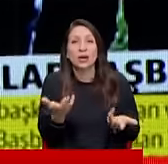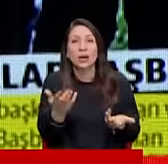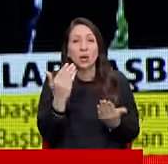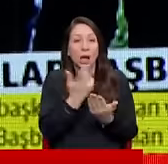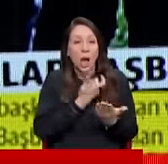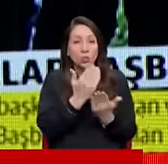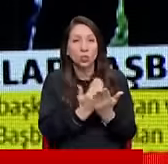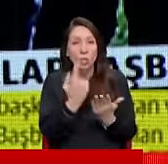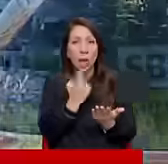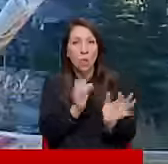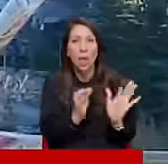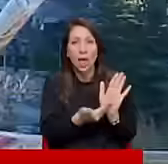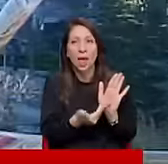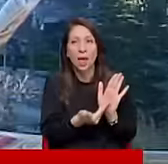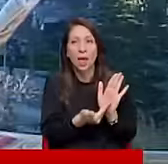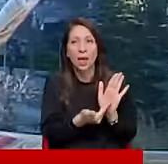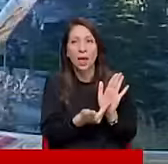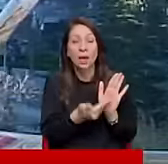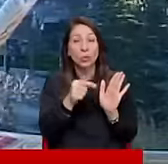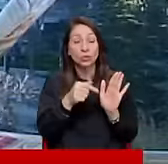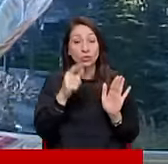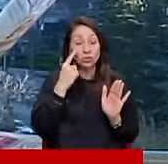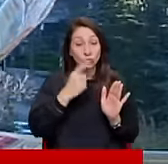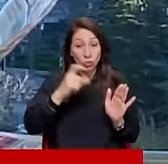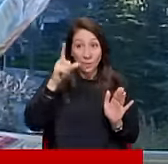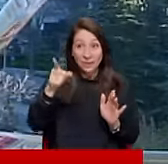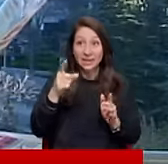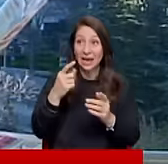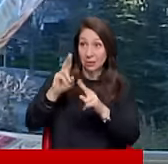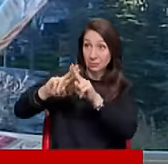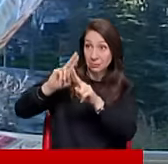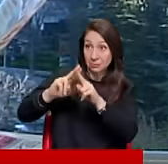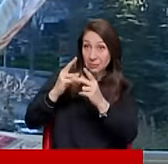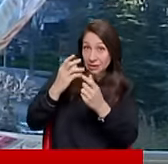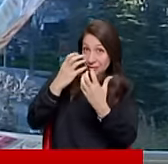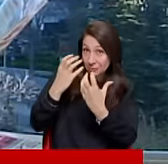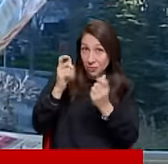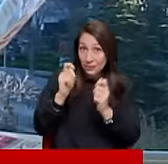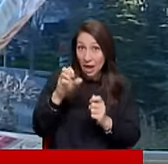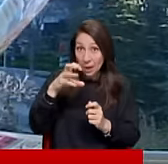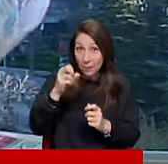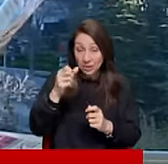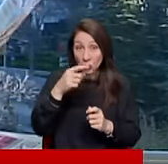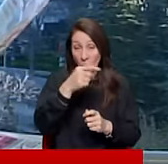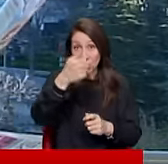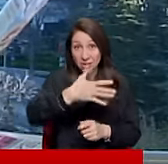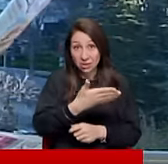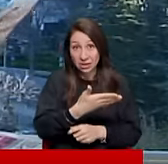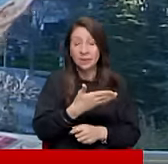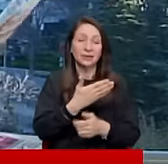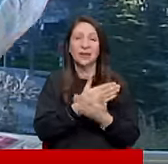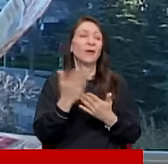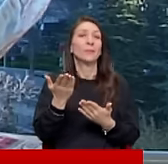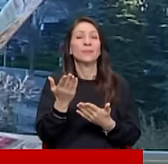Mevzuata göre öyle. Yani burada Cumhurbaşkanı'na telkinde mi bulundunuz? AK Parti'nin o yöneticileri.